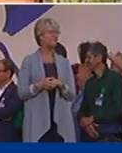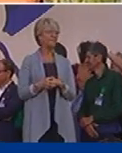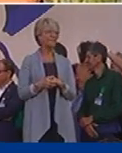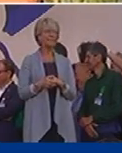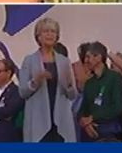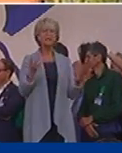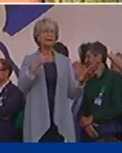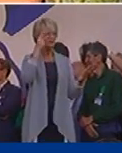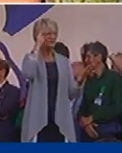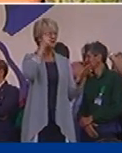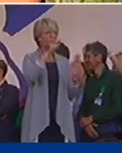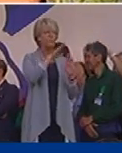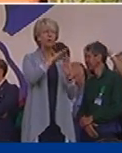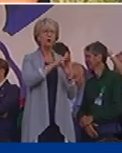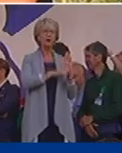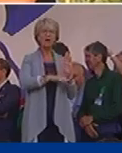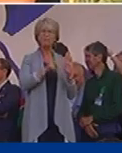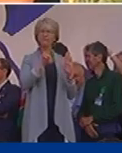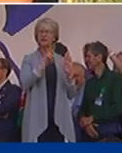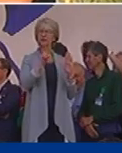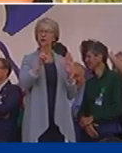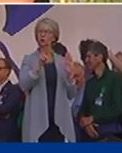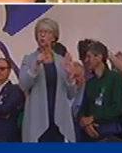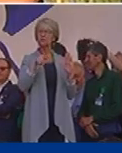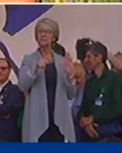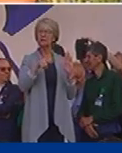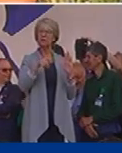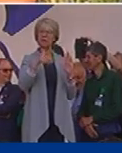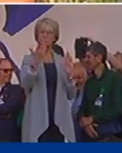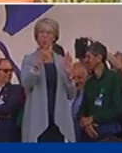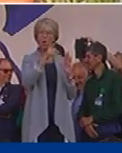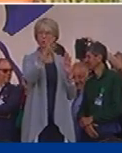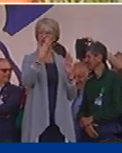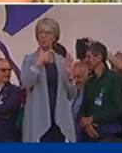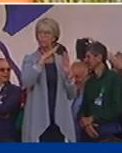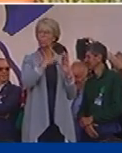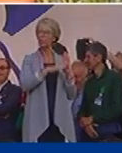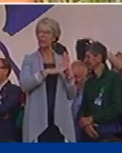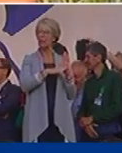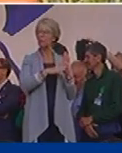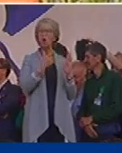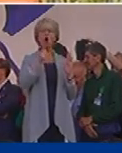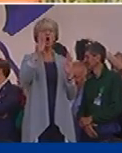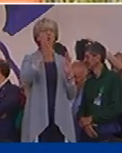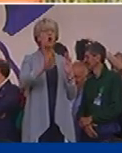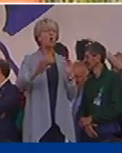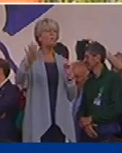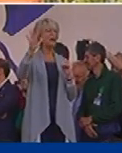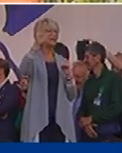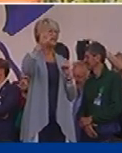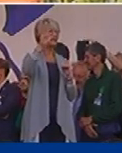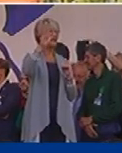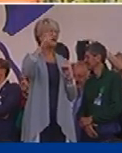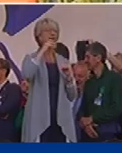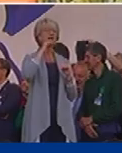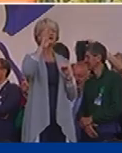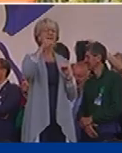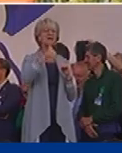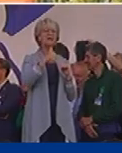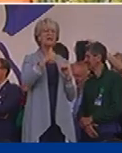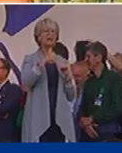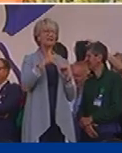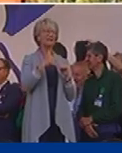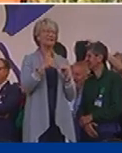Non so se avete programmi per il 22 settembre. In Lombardia l'avrebbero chiamato il Della